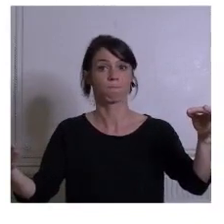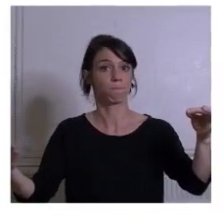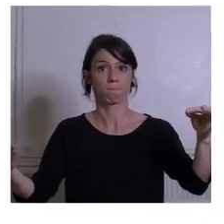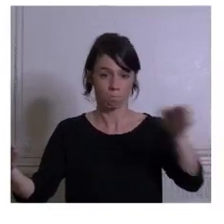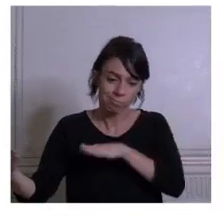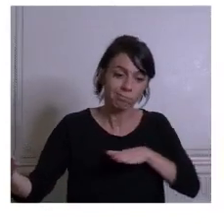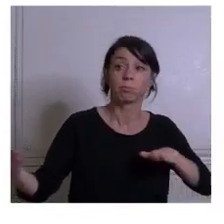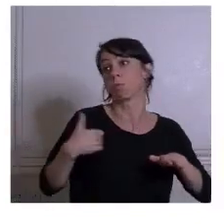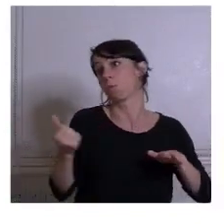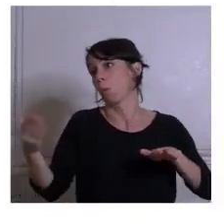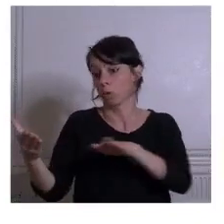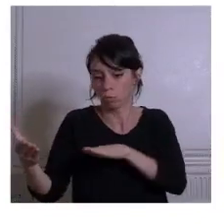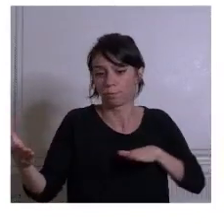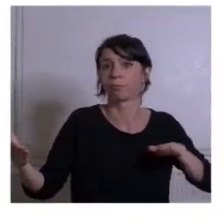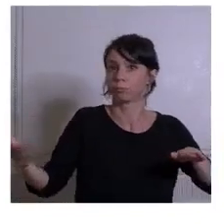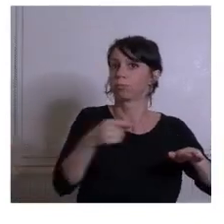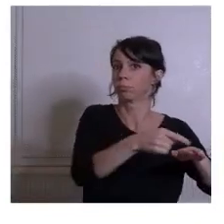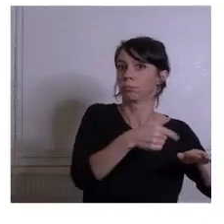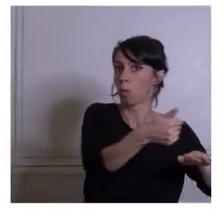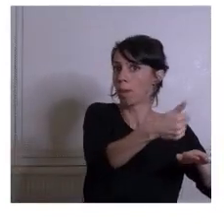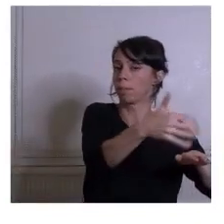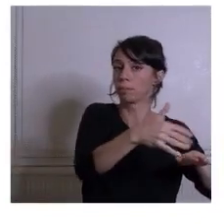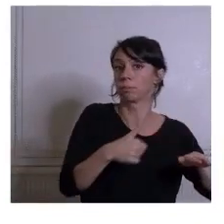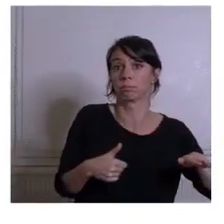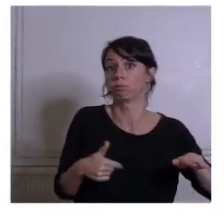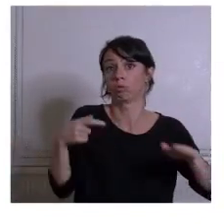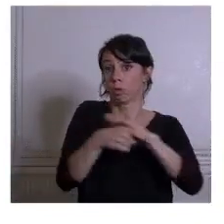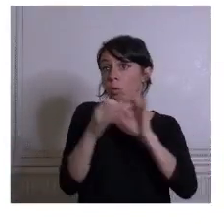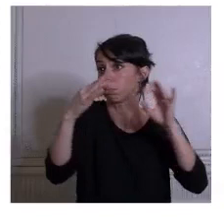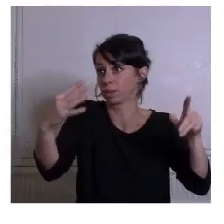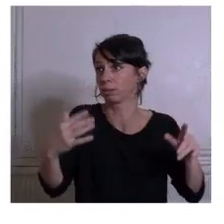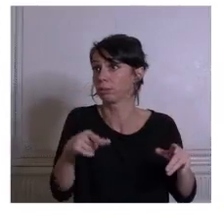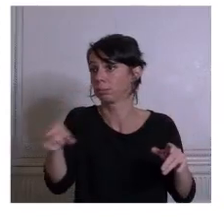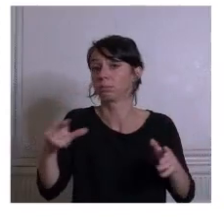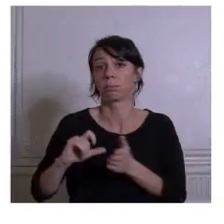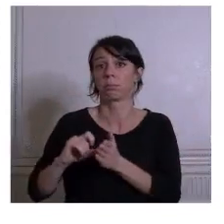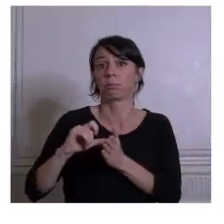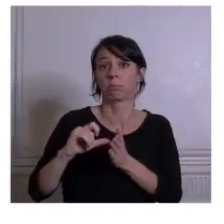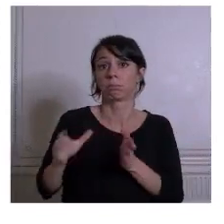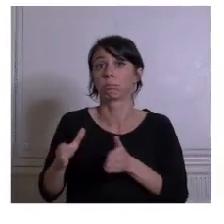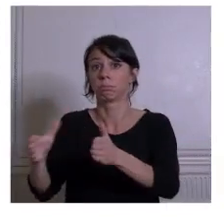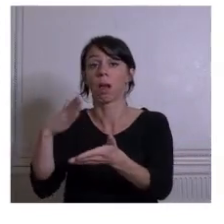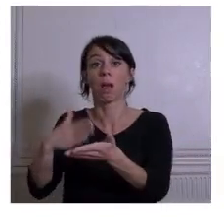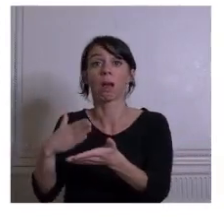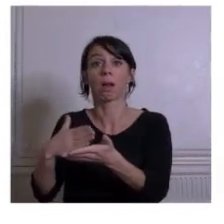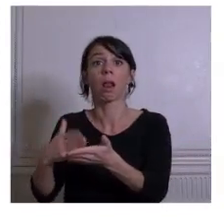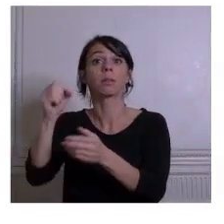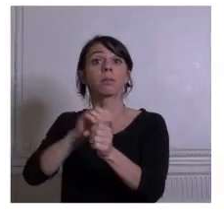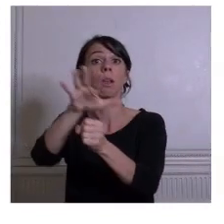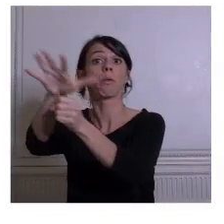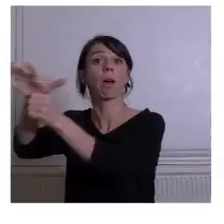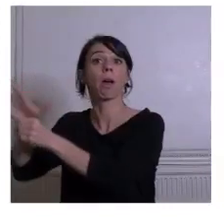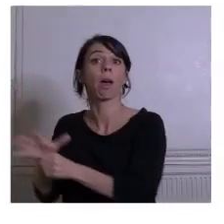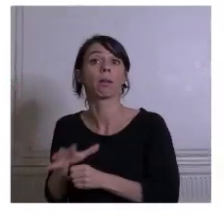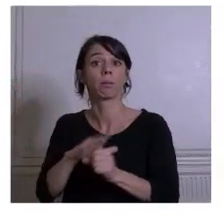Dumont. Très bien. Est-ce que ces délibérations, parce que encore une fois nous avions 2 groupes auparavant, il y en a 3, conviennent à Monsieur Joliot et